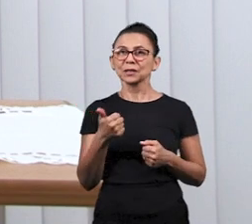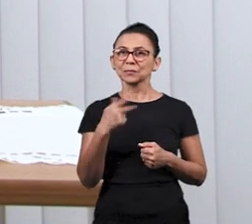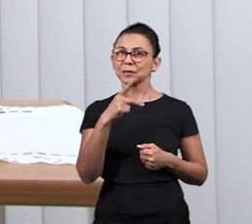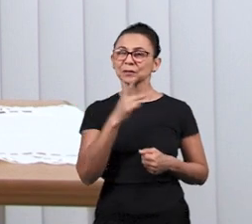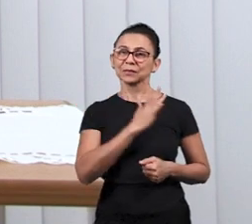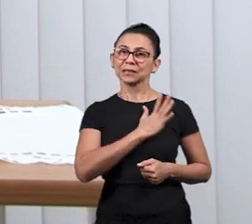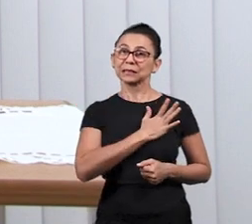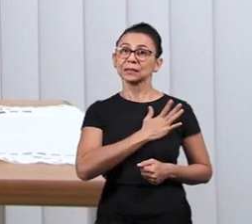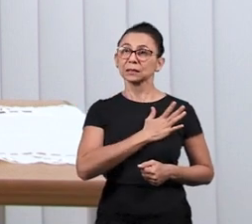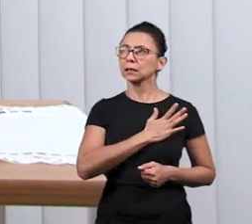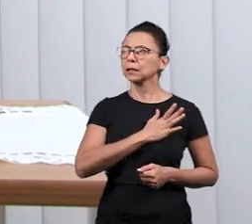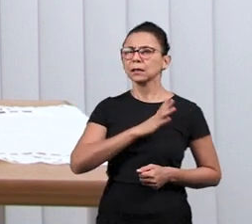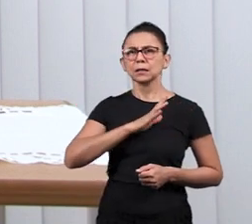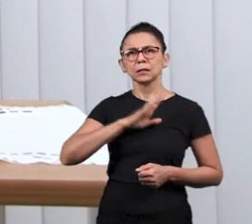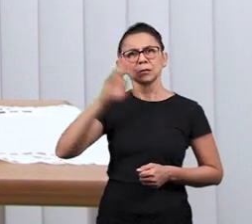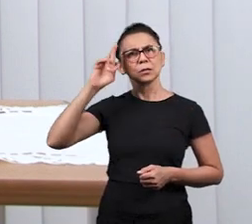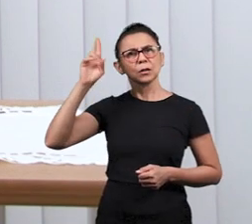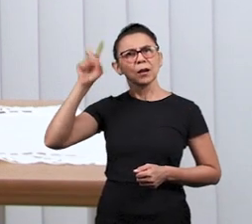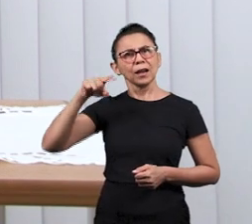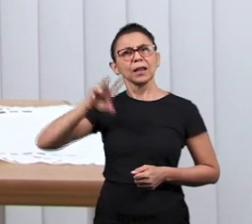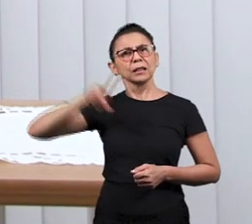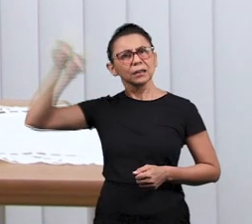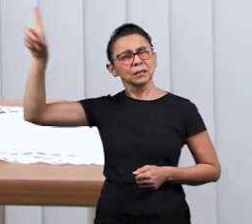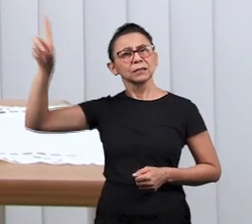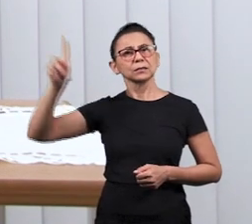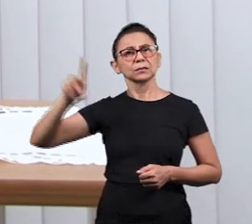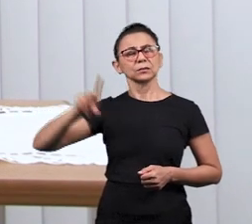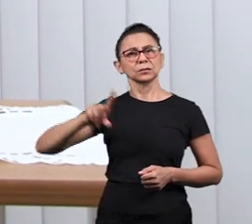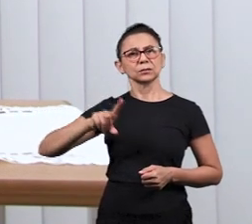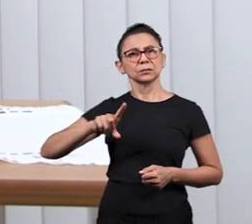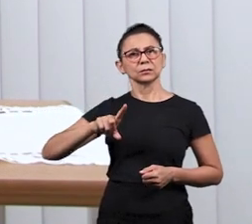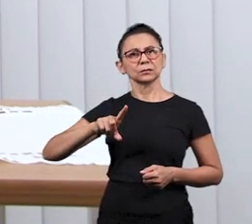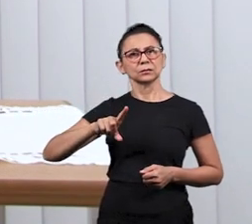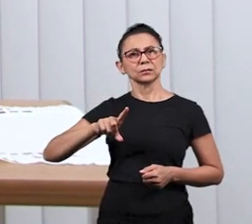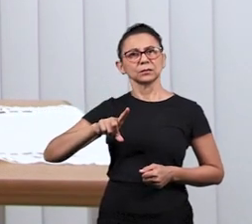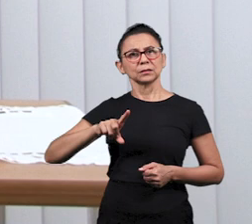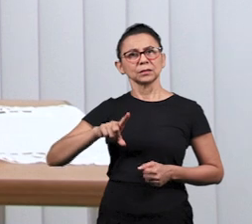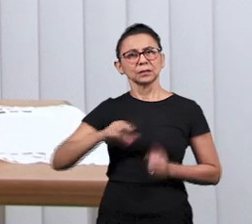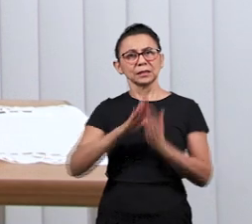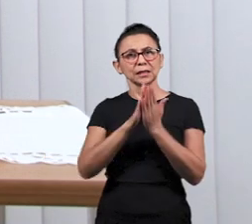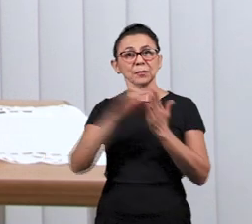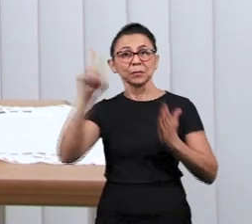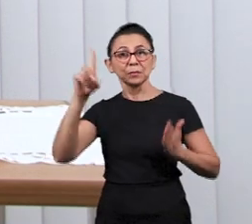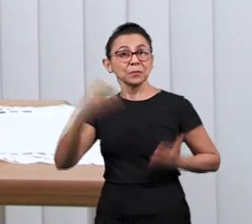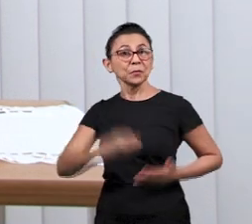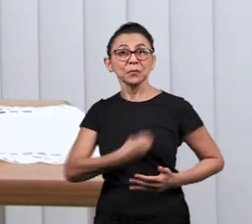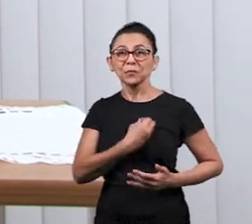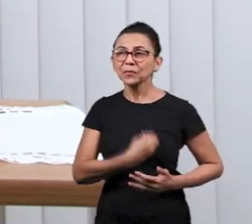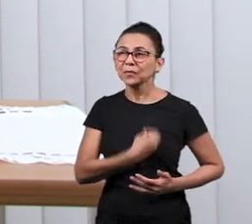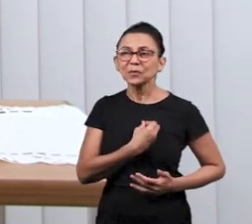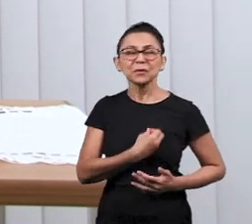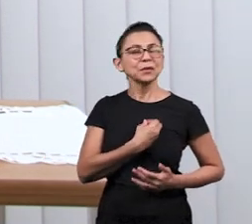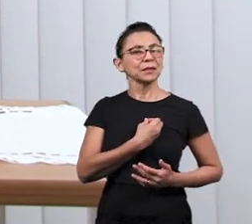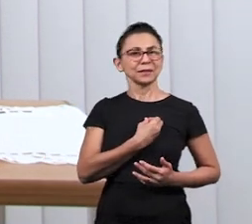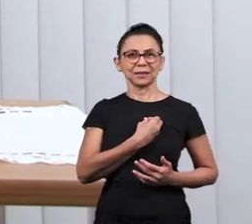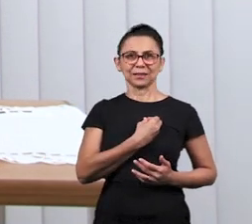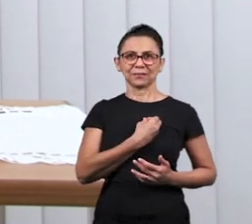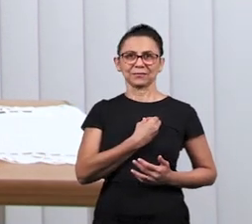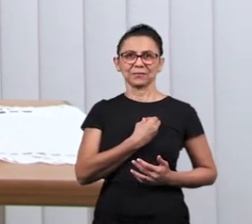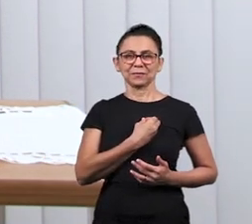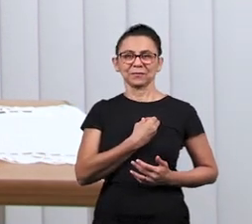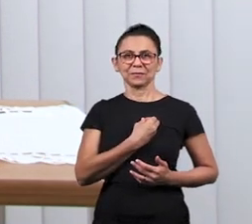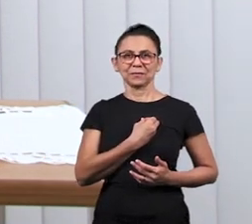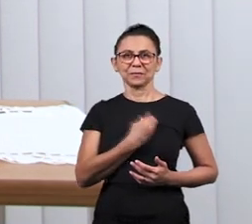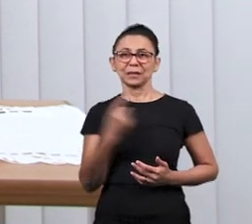знание. Потому что Бог, потому что Господь, Он наш Бог. И это Слово